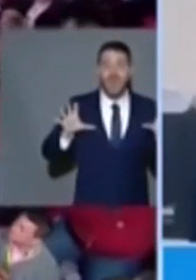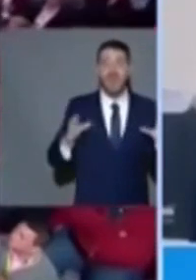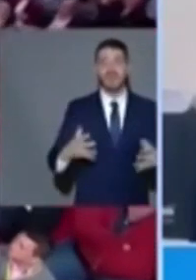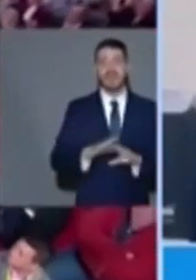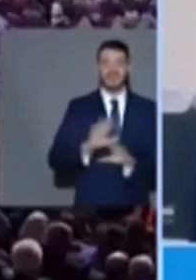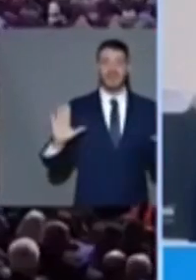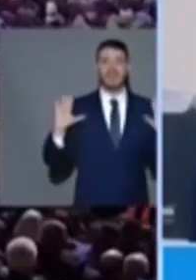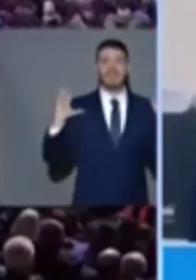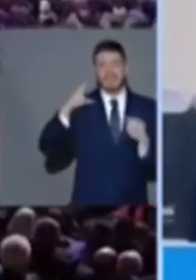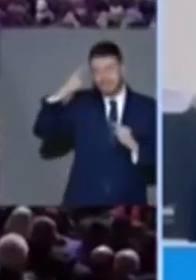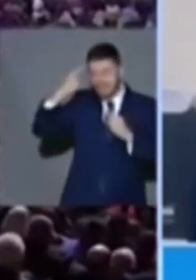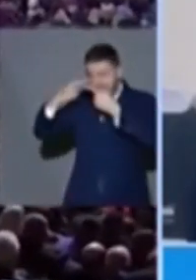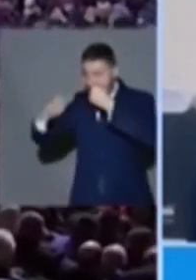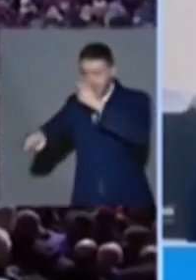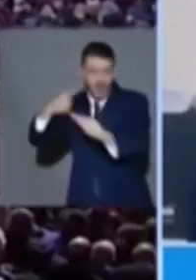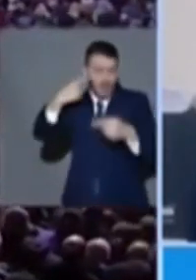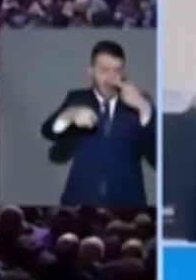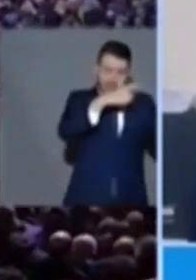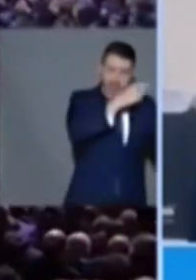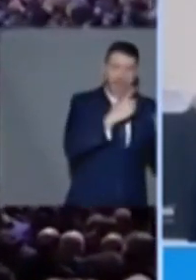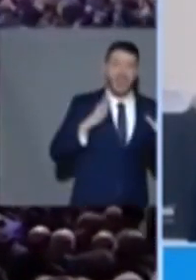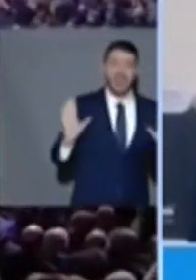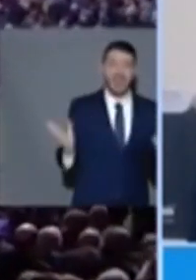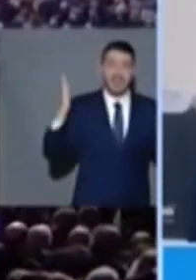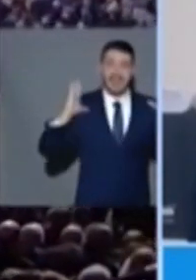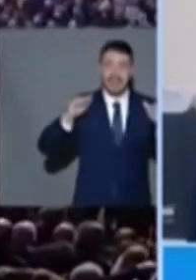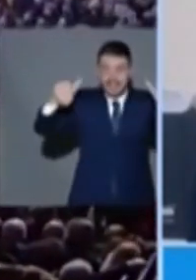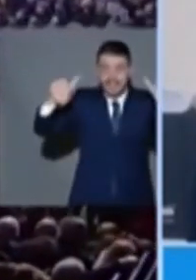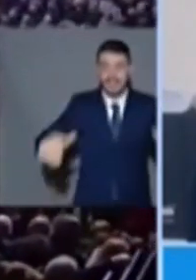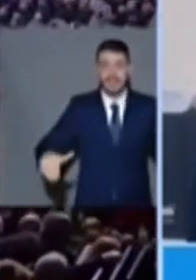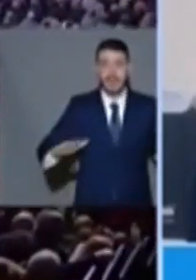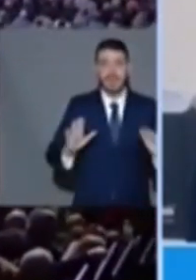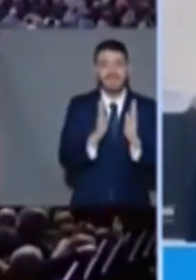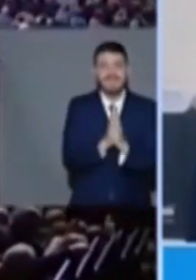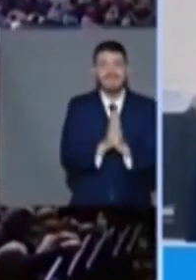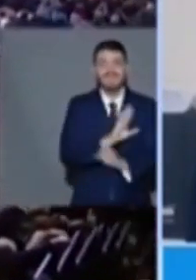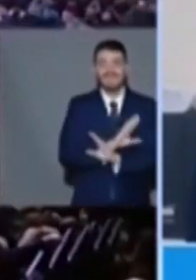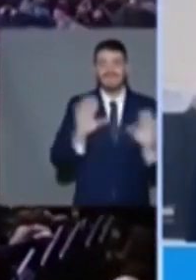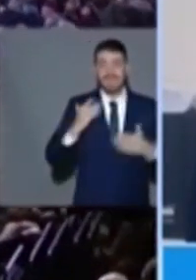κύριος Κασελάκης. Ναι, πάρα πολλή δουλειά. Κρατά όμως